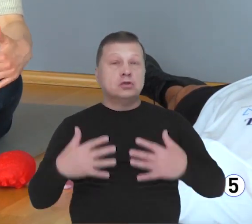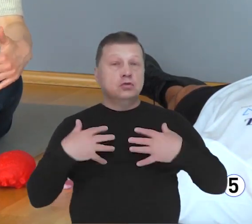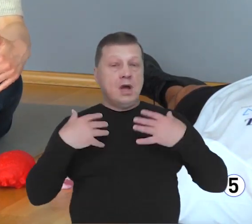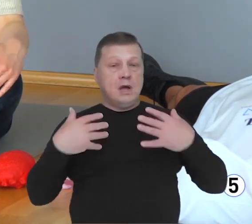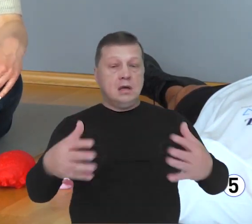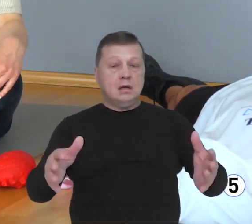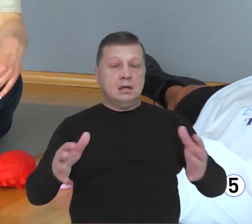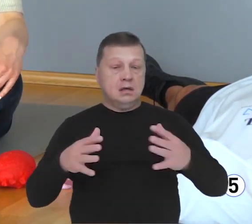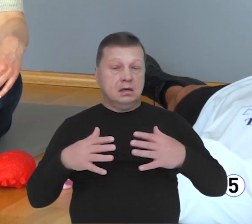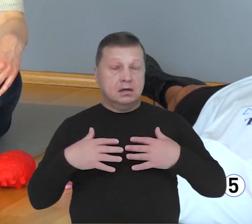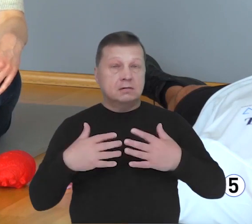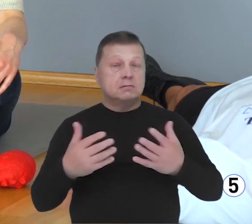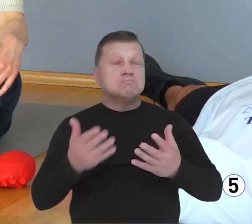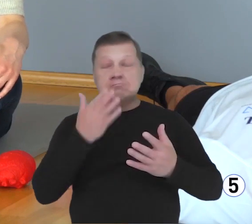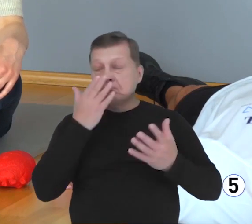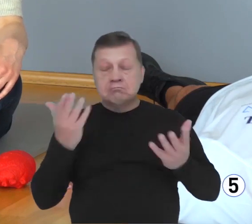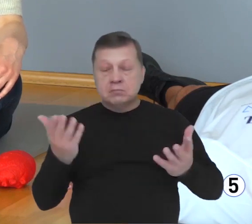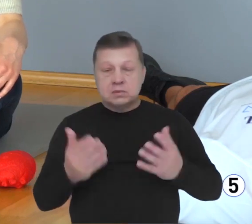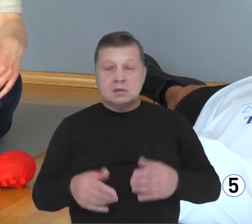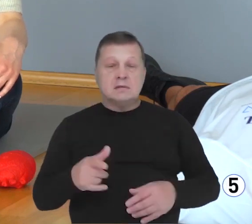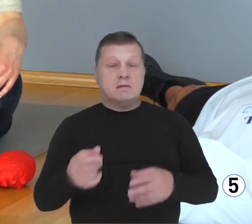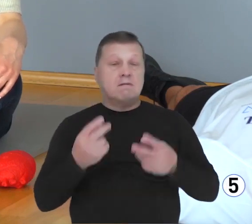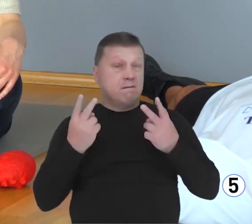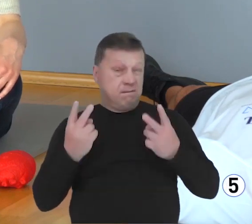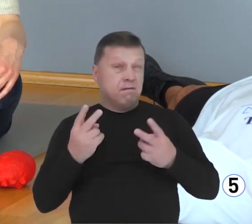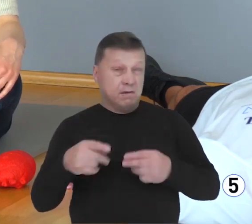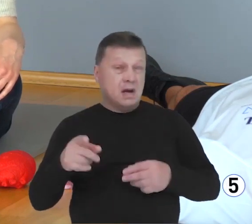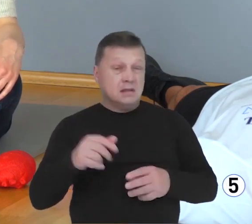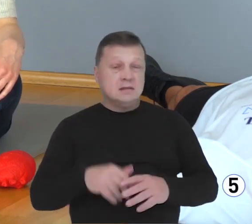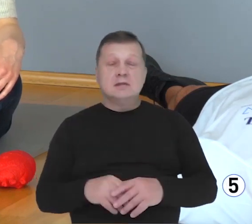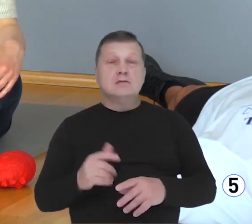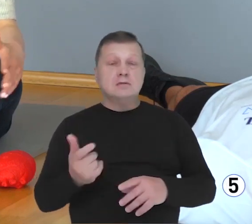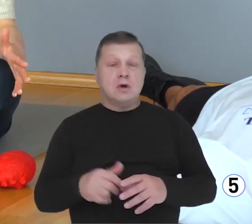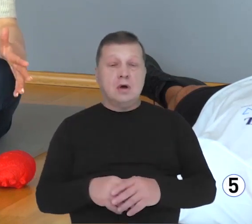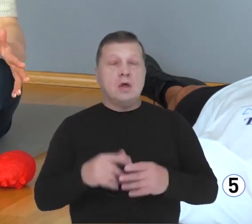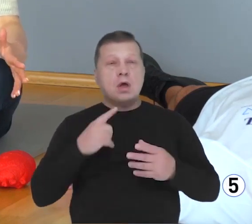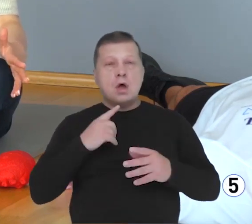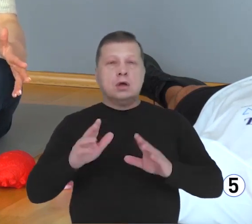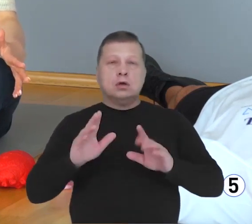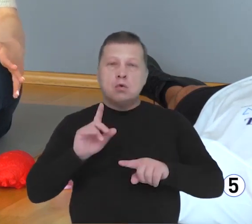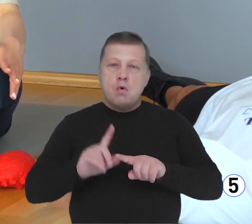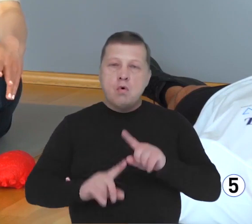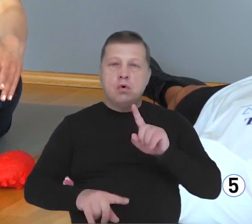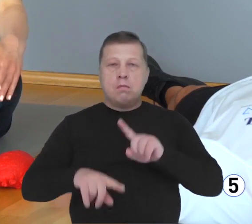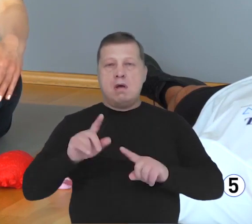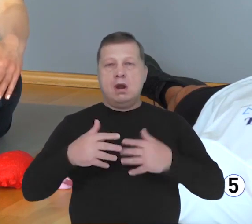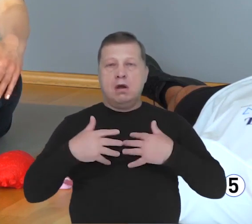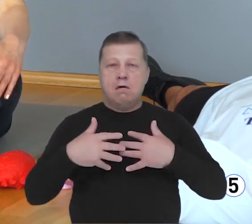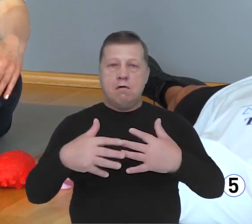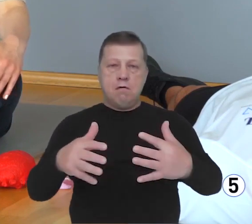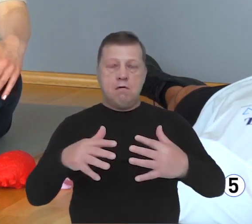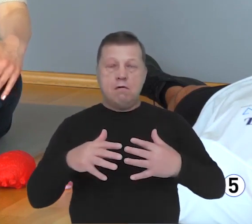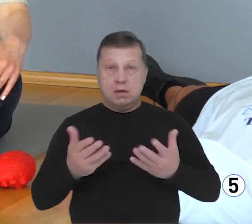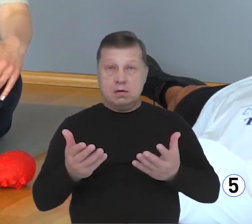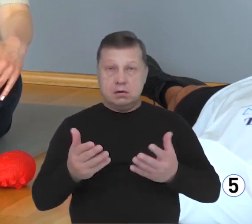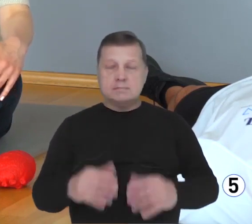Włącz świadomy oddech, czyli przypomnij sobie o tym, jak ważne jest to, żeby miarowo oddychać.